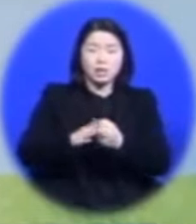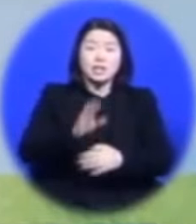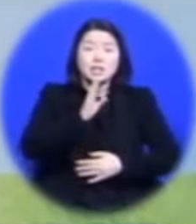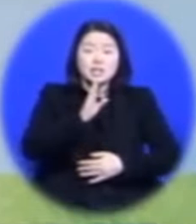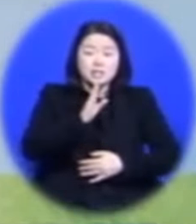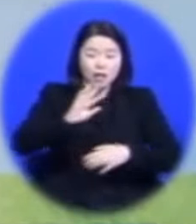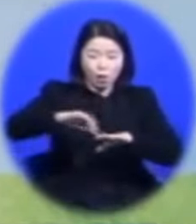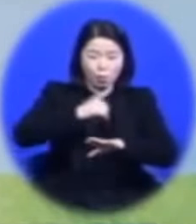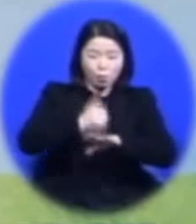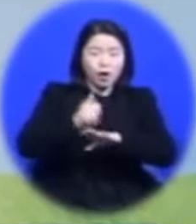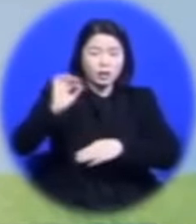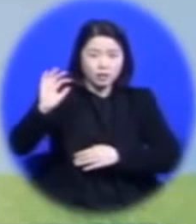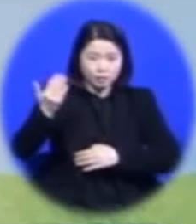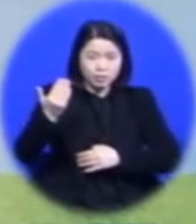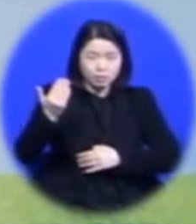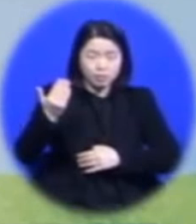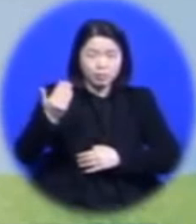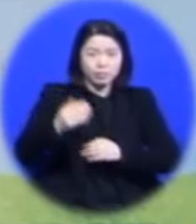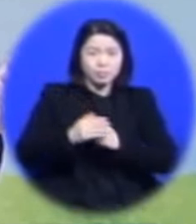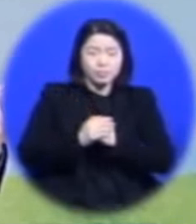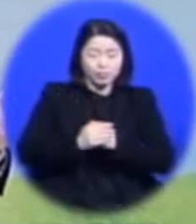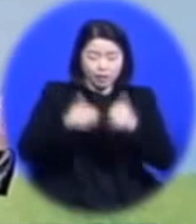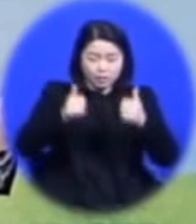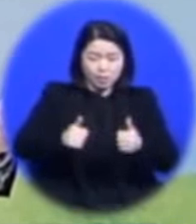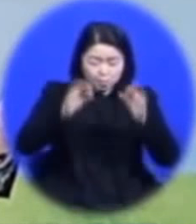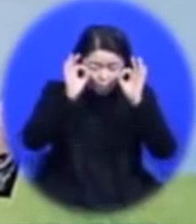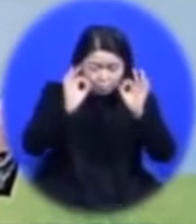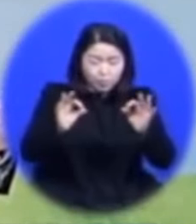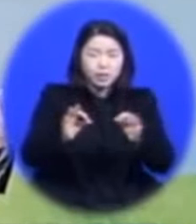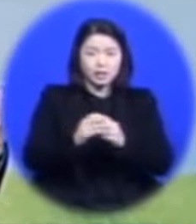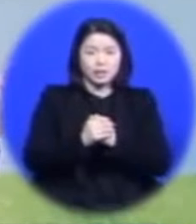왕 되어서 재판을